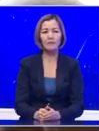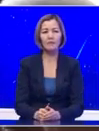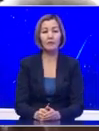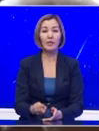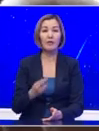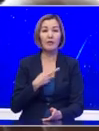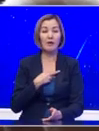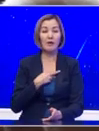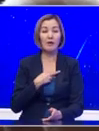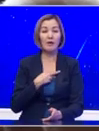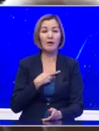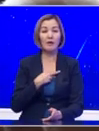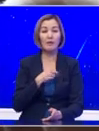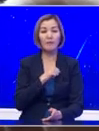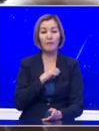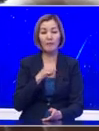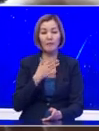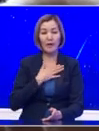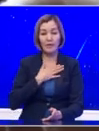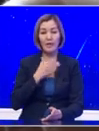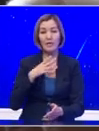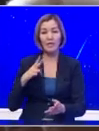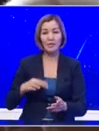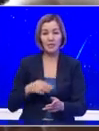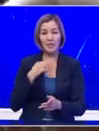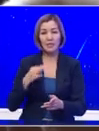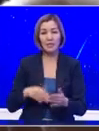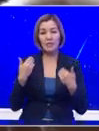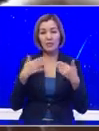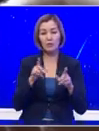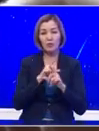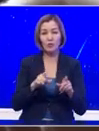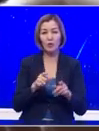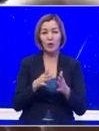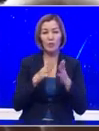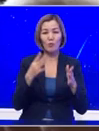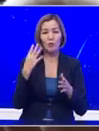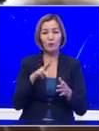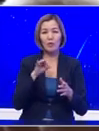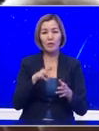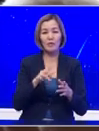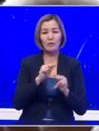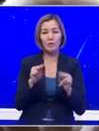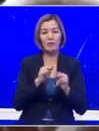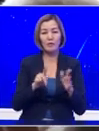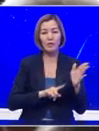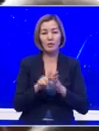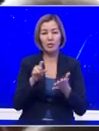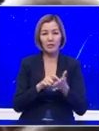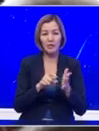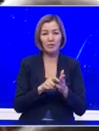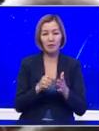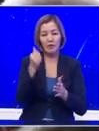Я сама и мои дети закончили эту школу, а в настоящее время я работаю здесь уже более 40 лет преподавателем начальных